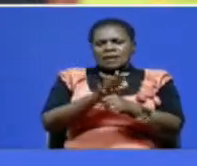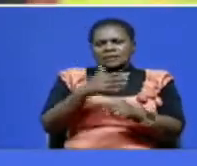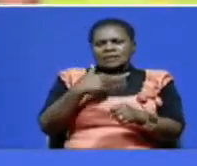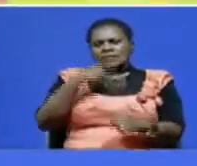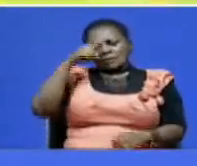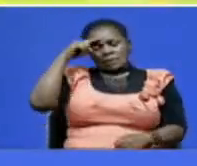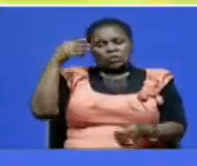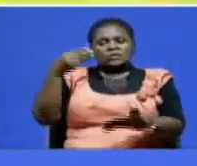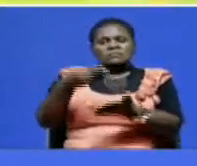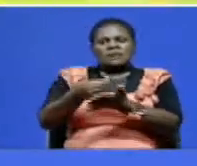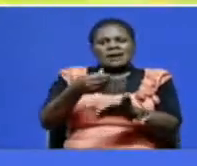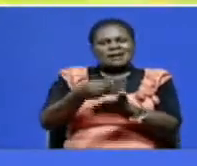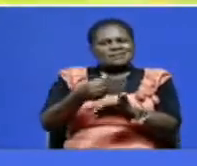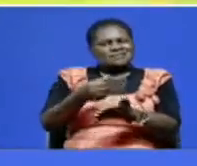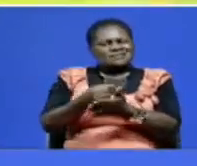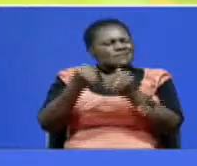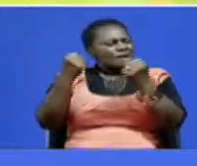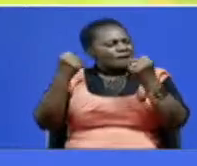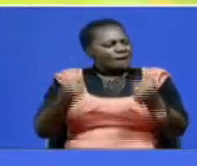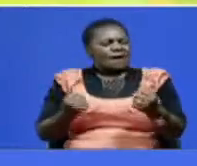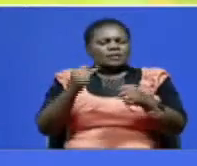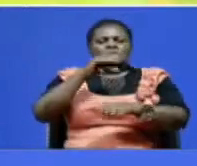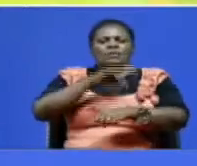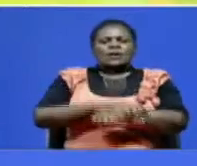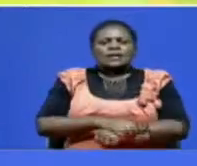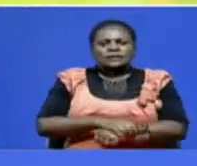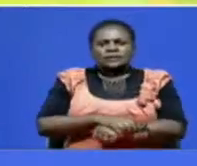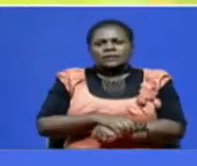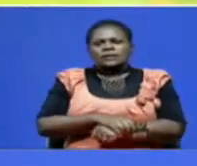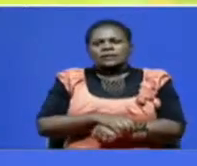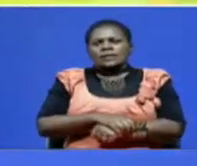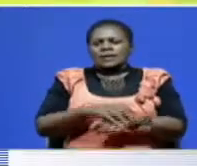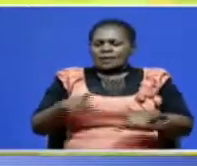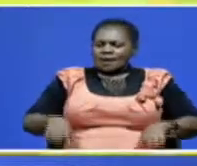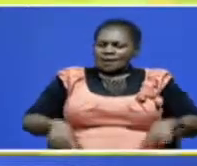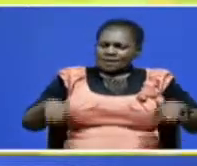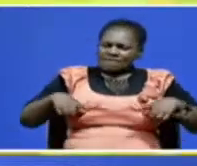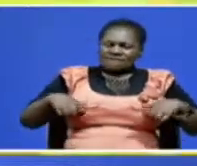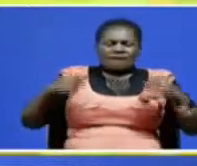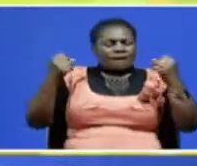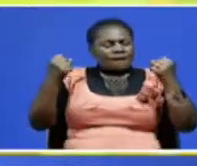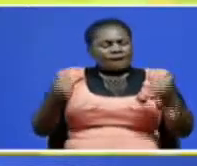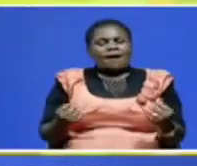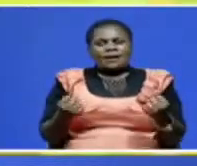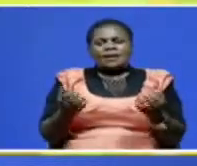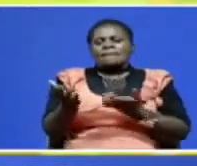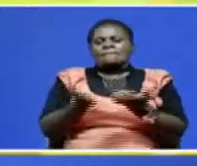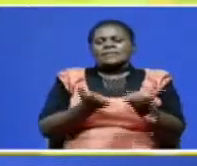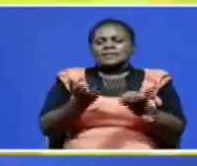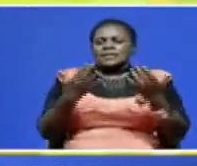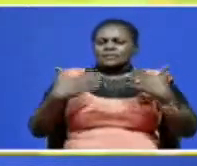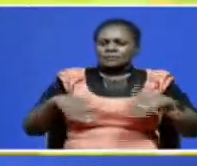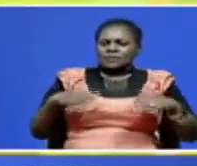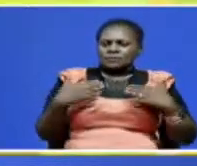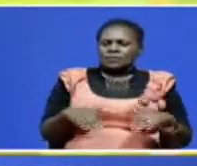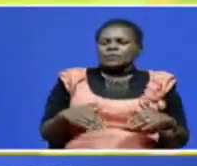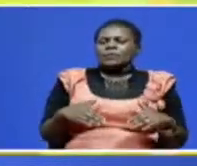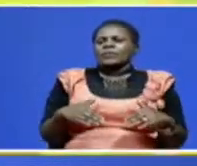Kwa sababu pesa naona bado inakuwa ngumu. Hali inazidi kuwa ngumu kwa sisi wafanya biashara.